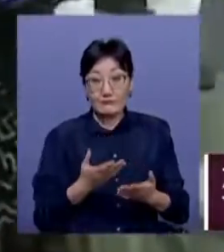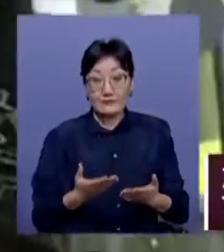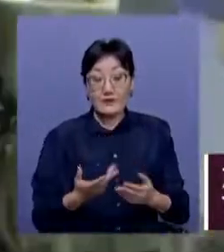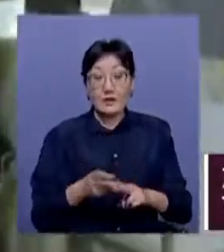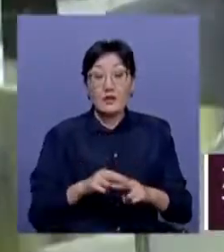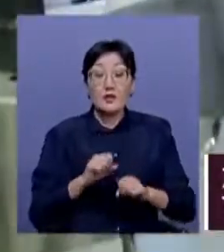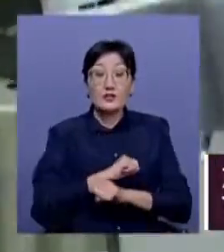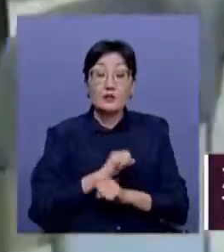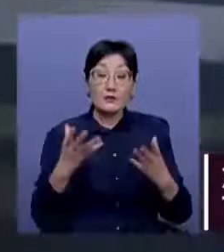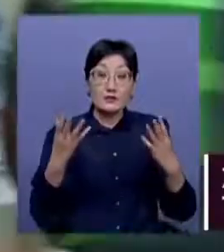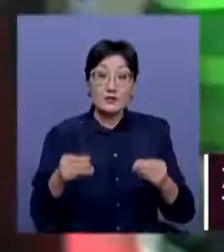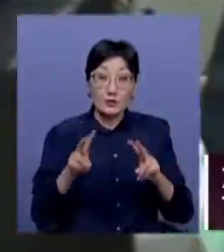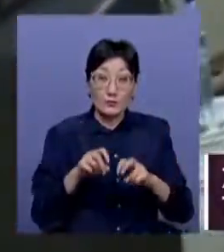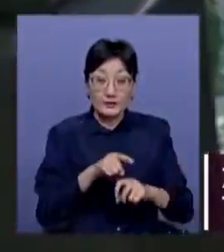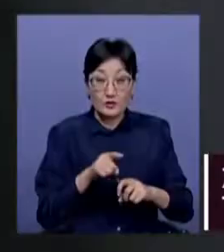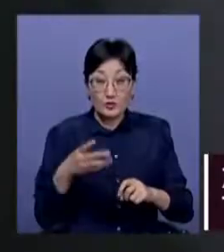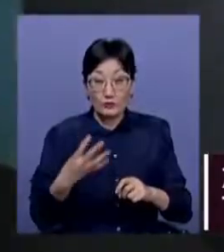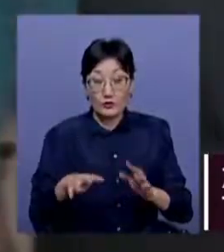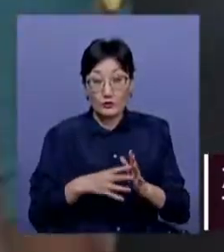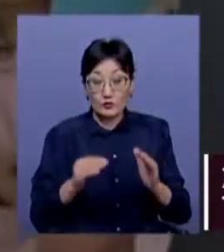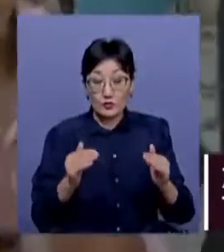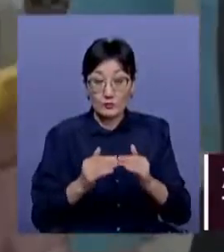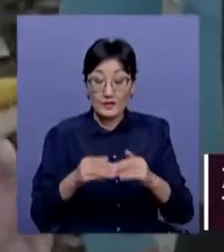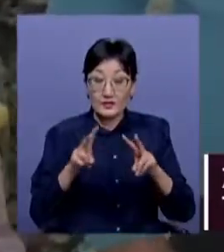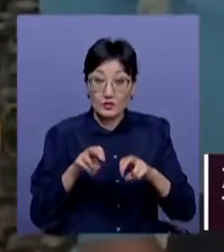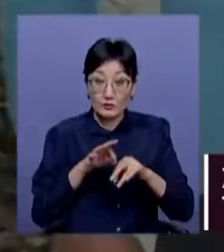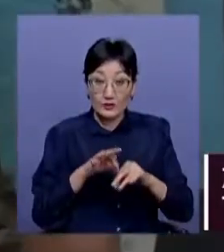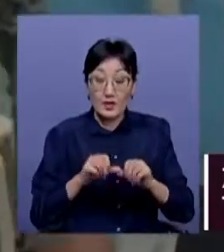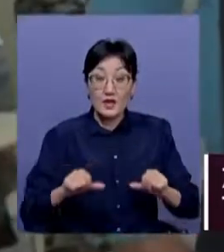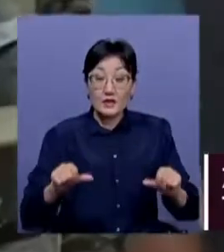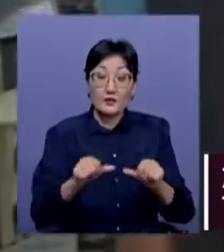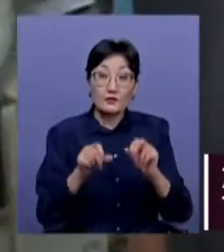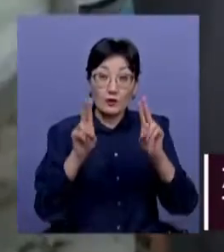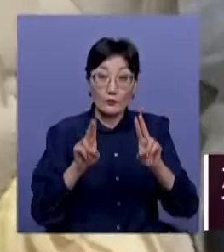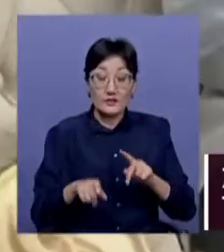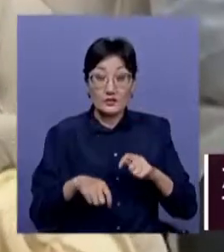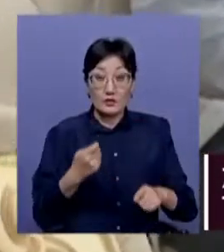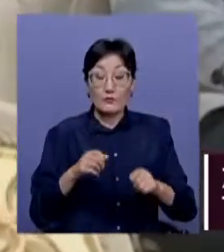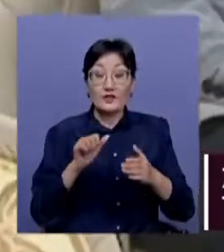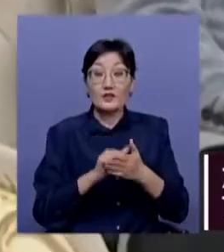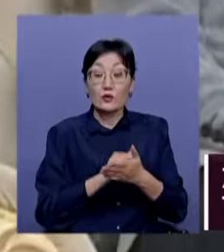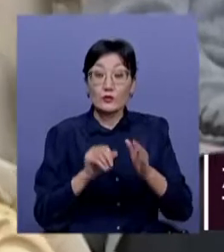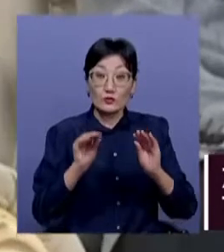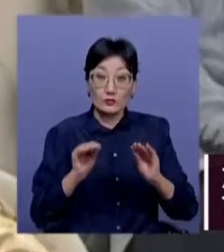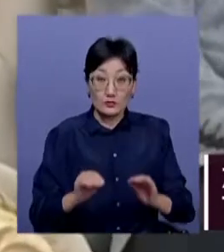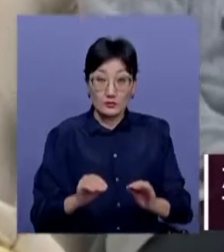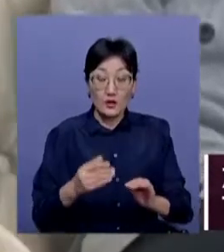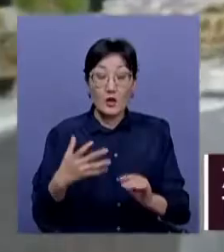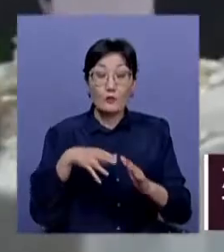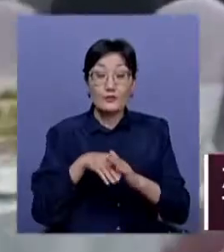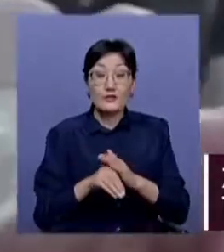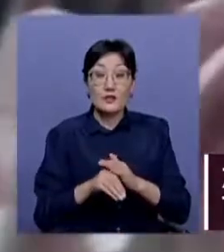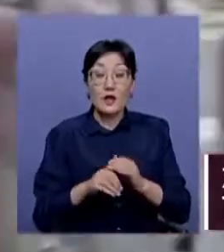Жалпы демалыс күндері рейд барысында 49 нысан тексеріліп, карантин талаптарын бұзғандарға хаттама толтырылды. Олардың